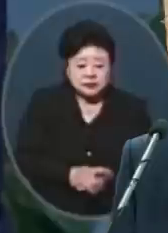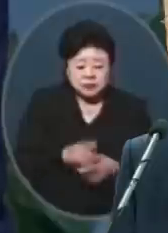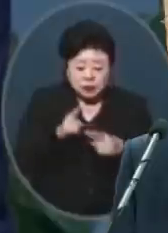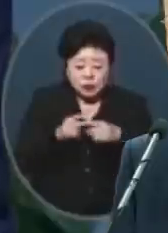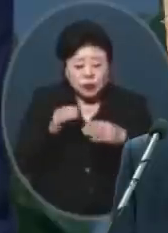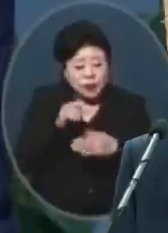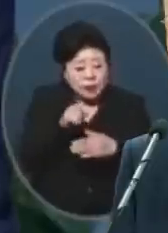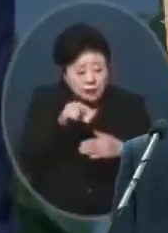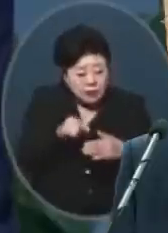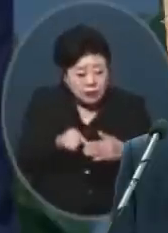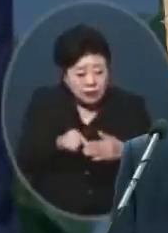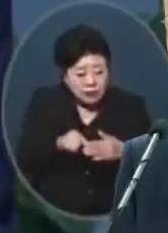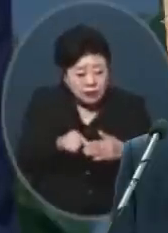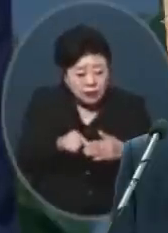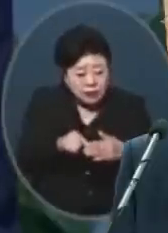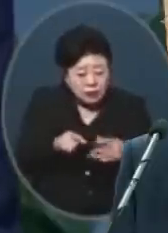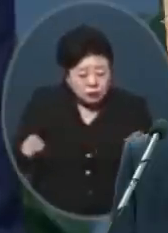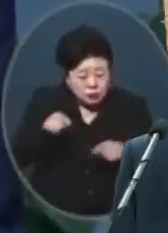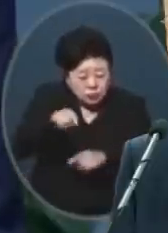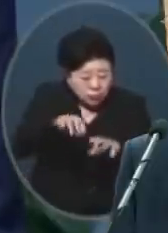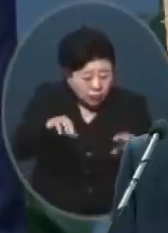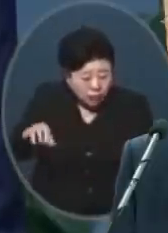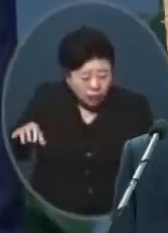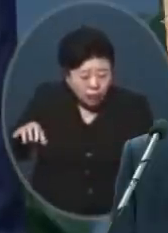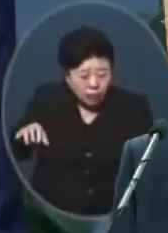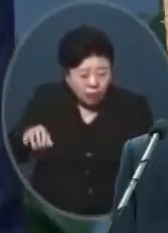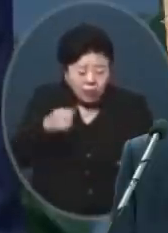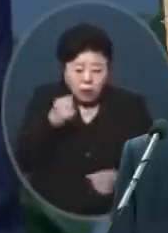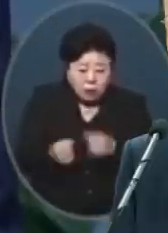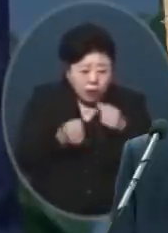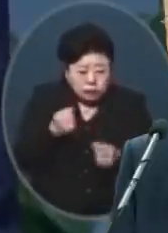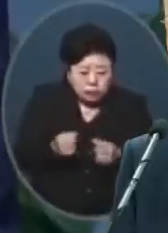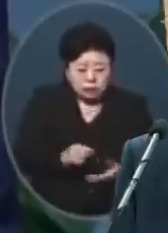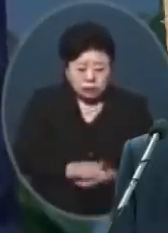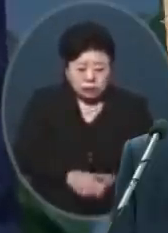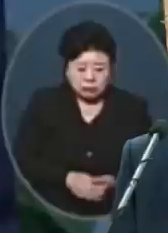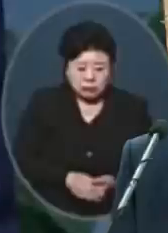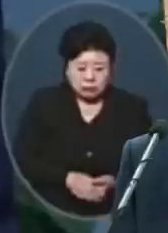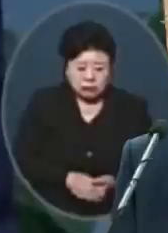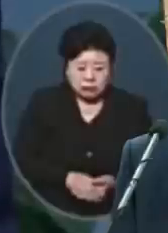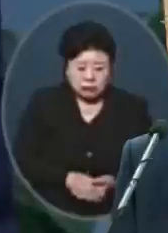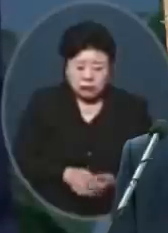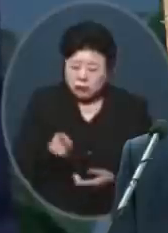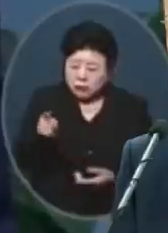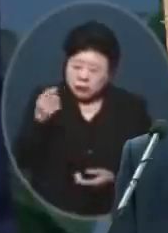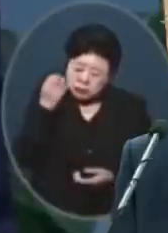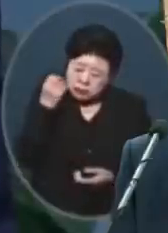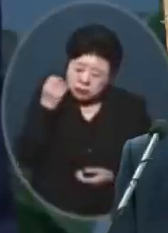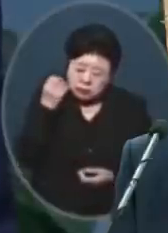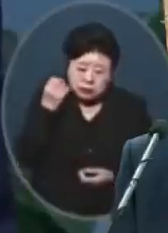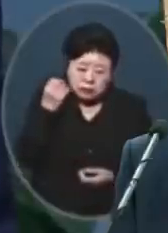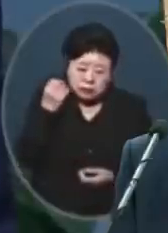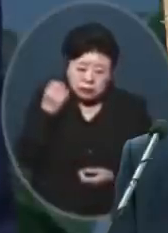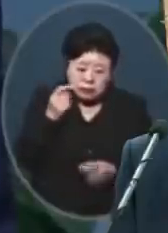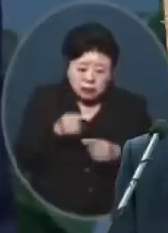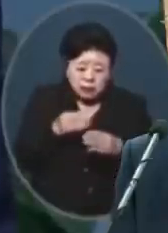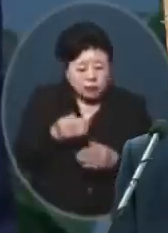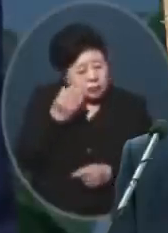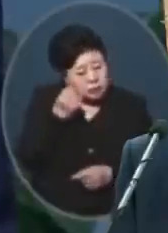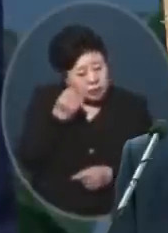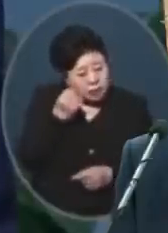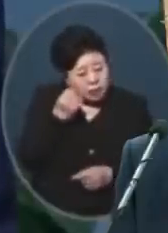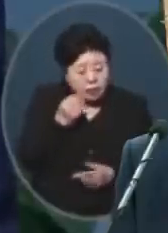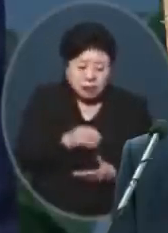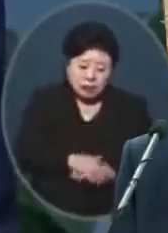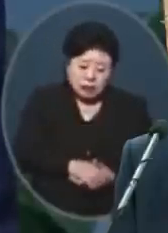막 교회 동서남북으로 뛰어다니면서 그래서 내 생각에이 교회는